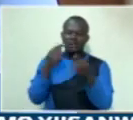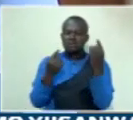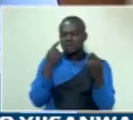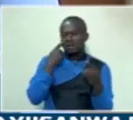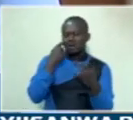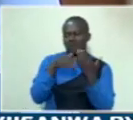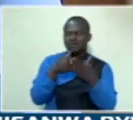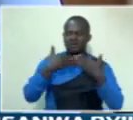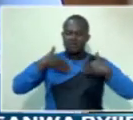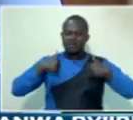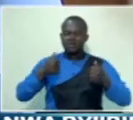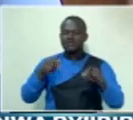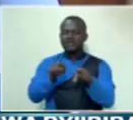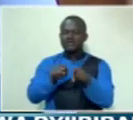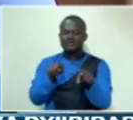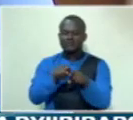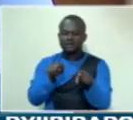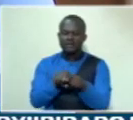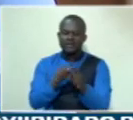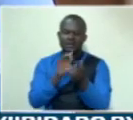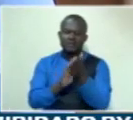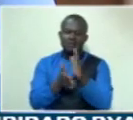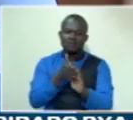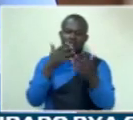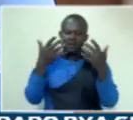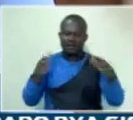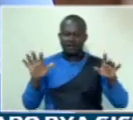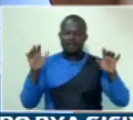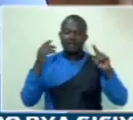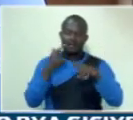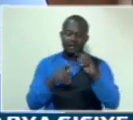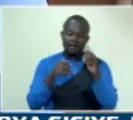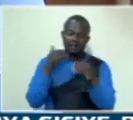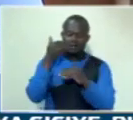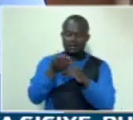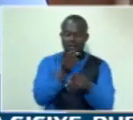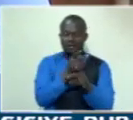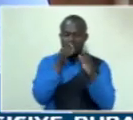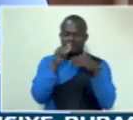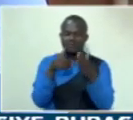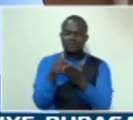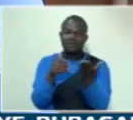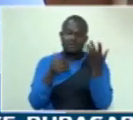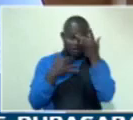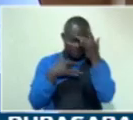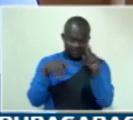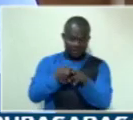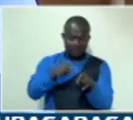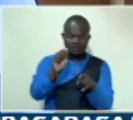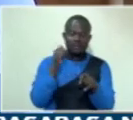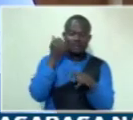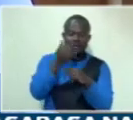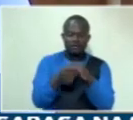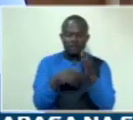rwose ubuzima busa naho burangiye ariko iyo witaye ku muntu w'indembo umeze kuriya